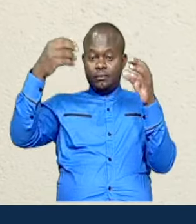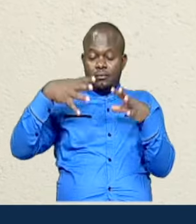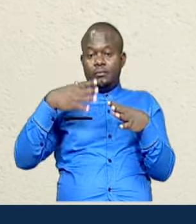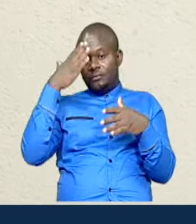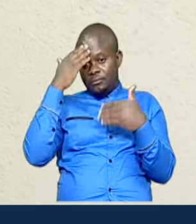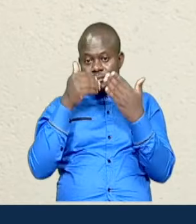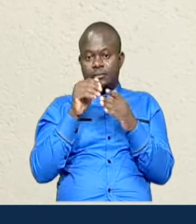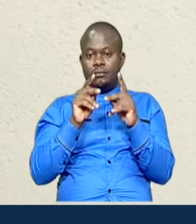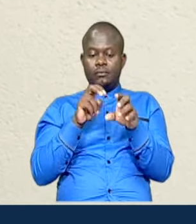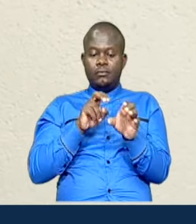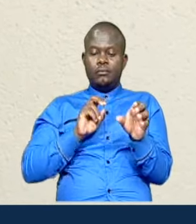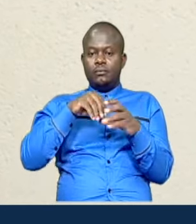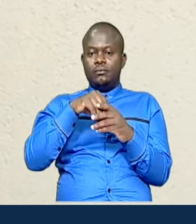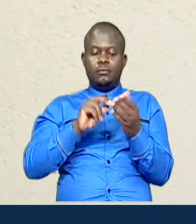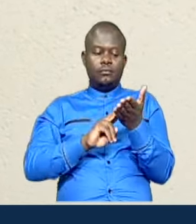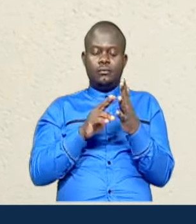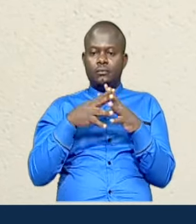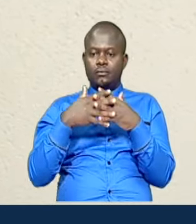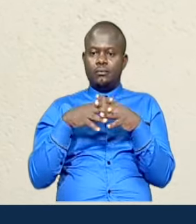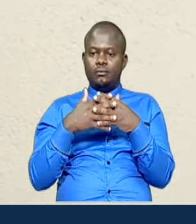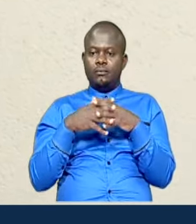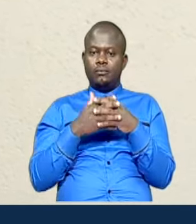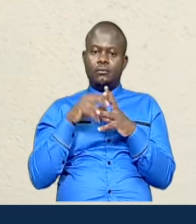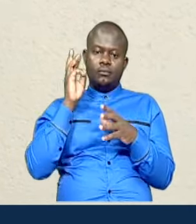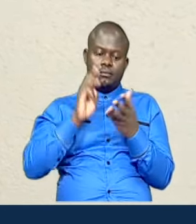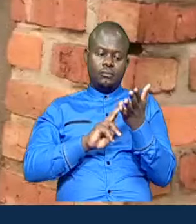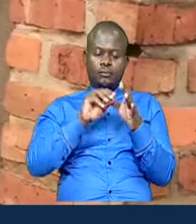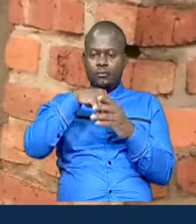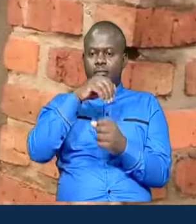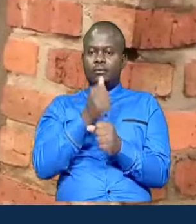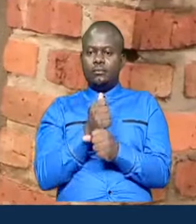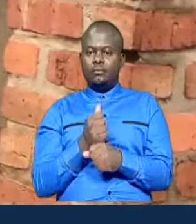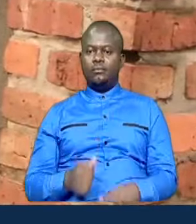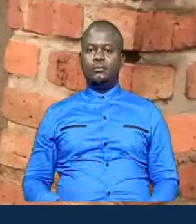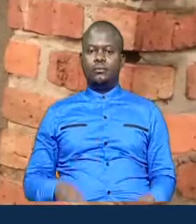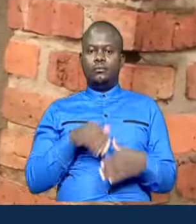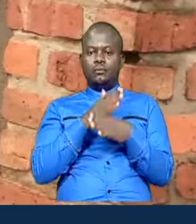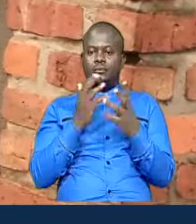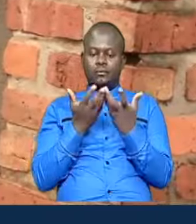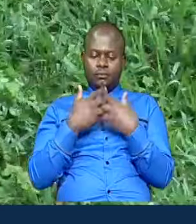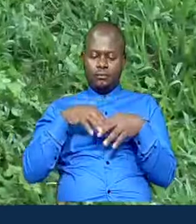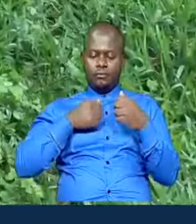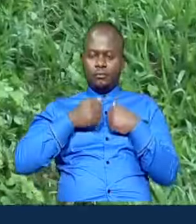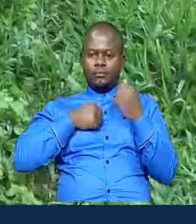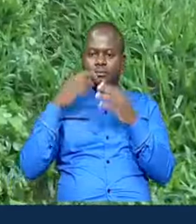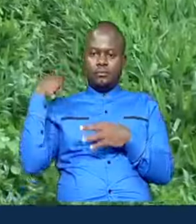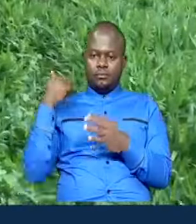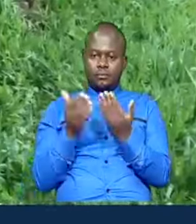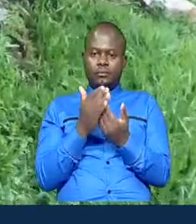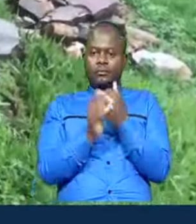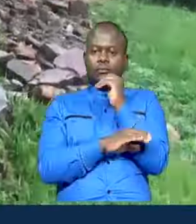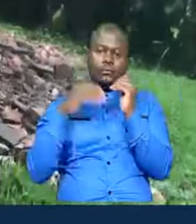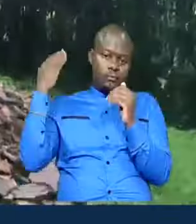ngo abavamo bashobore kuba bakoresha imashini bazakoresha nibajya mu kazi. Minisiteri y'Ubumwe bw'Abanyarwanda n'Inshingano Mboneragihugu